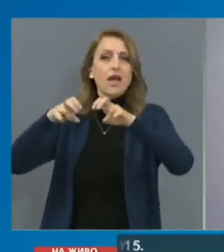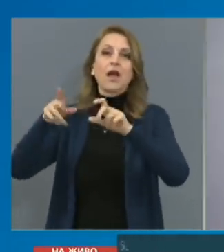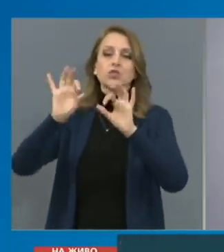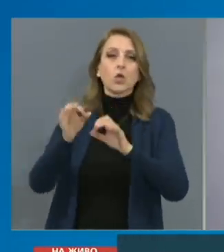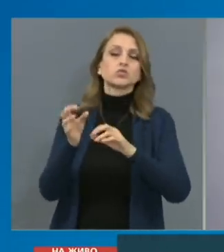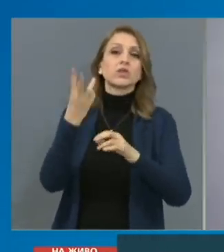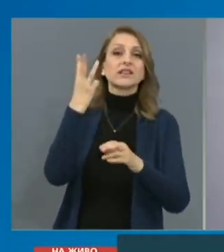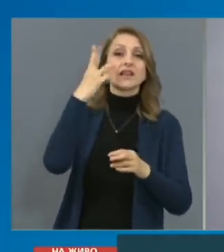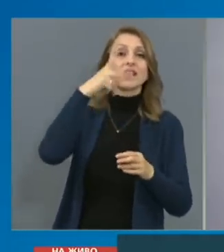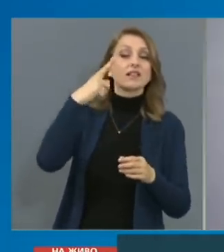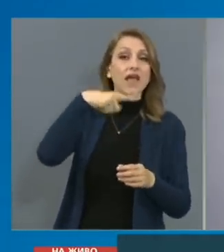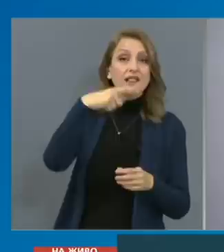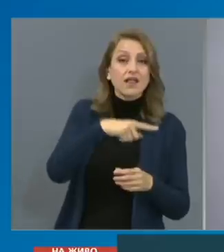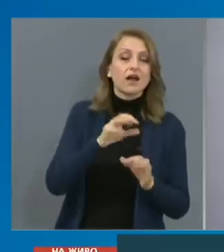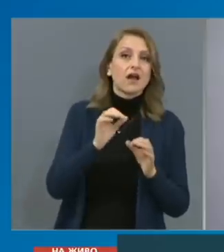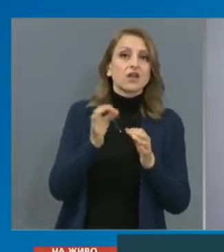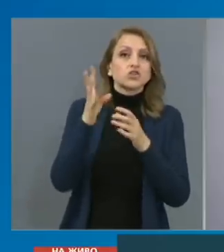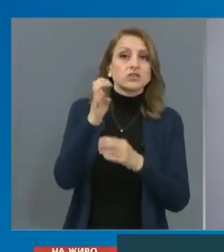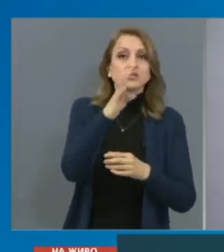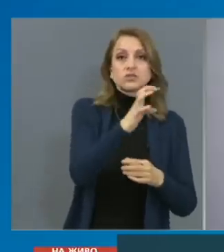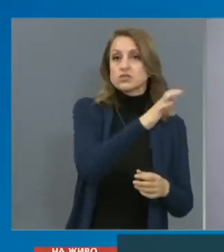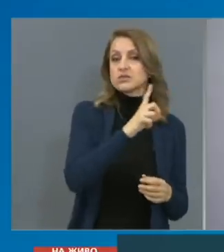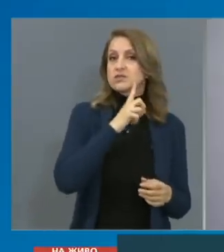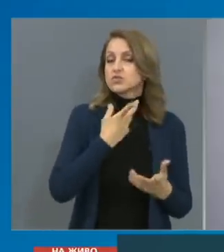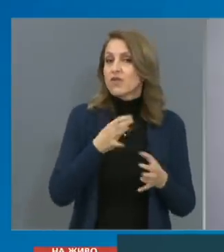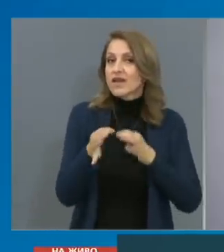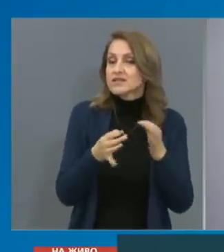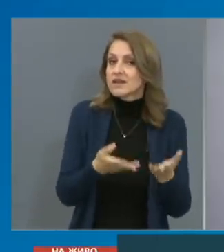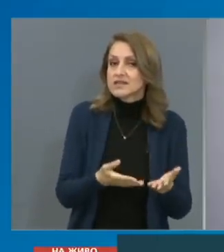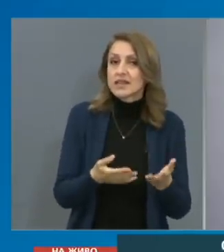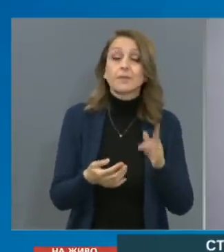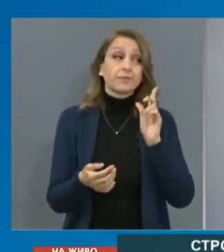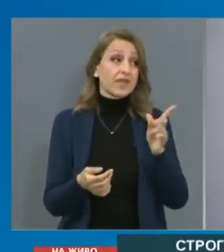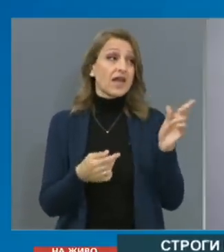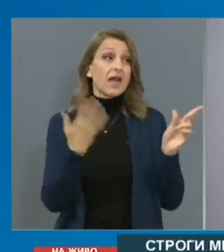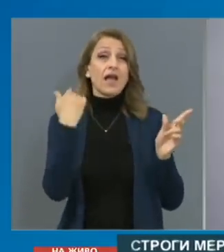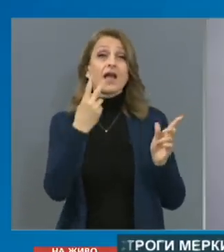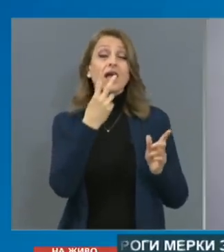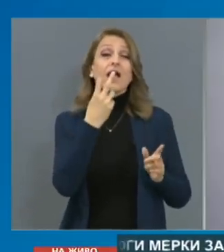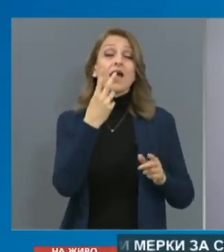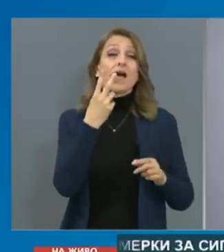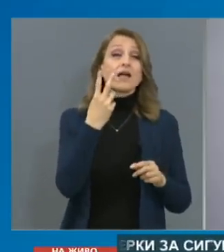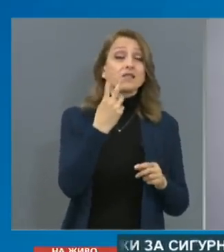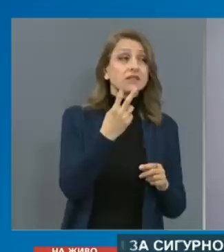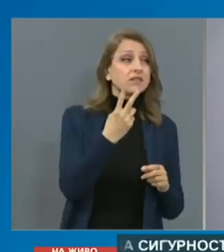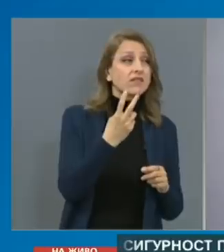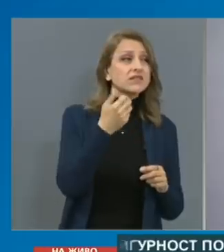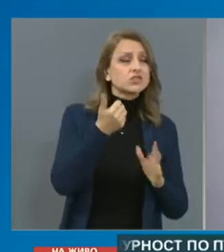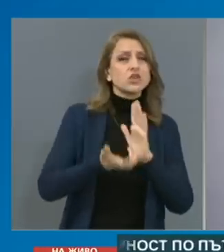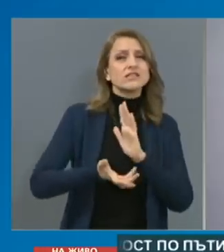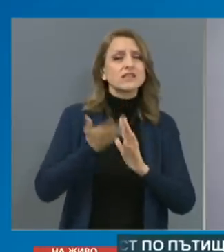показват, че сте направили към 17 април 26417 теста.